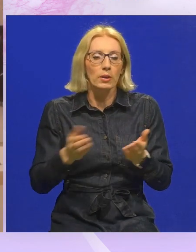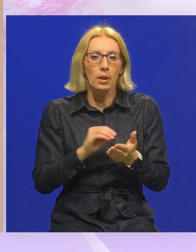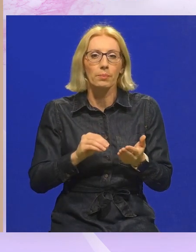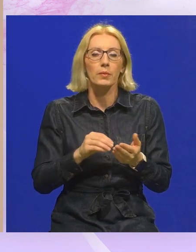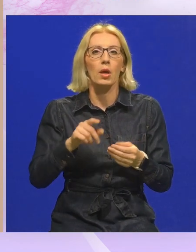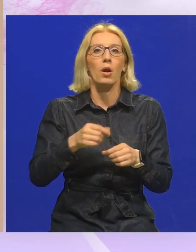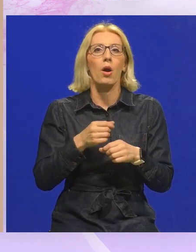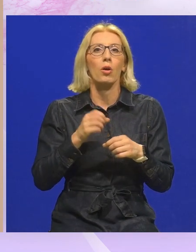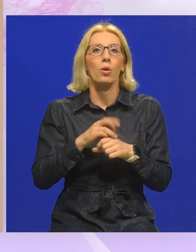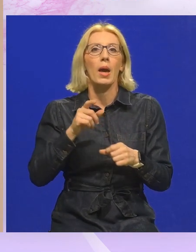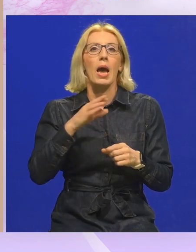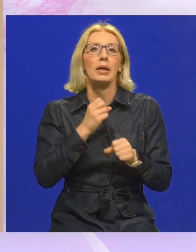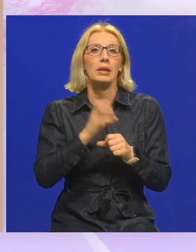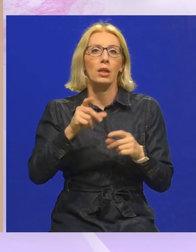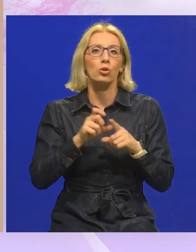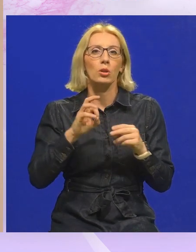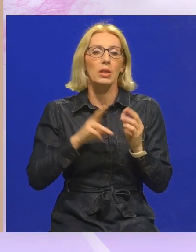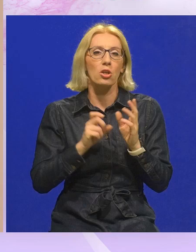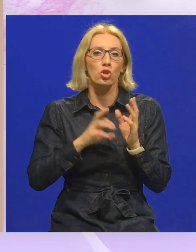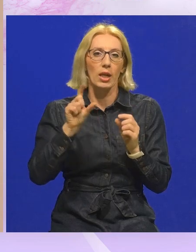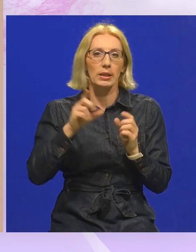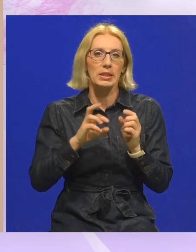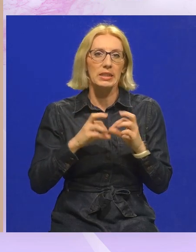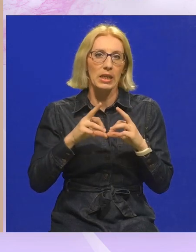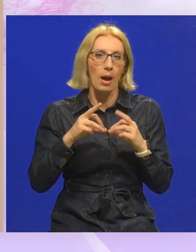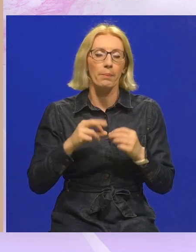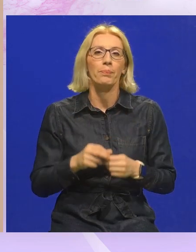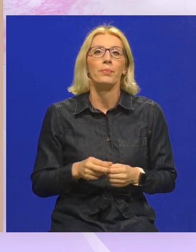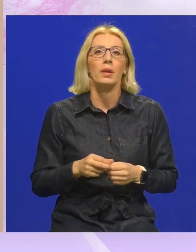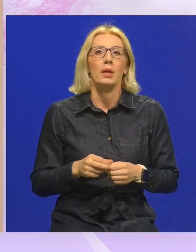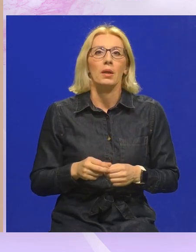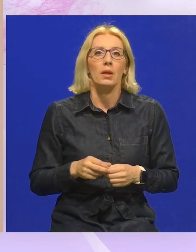gospođi dogradonačelnici što nas je počastila svojim dolaskom.